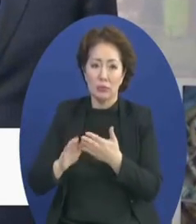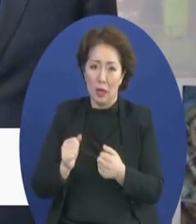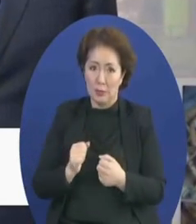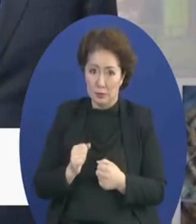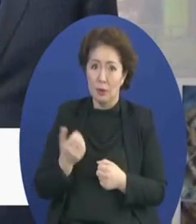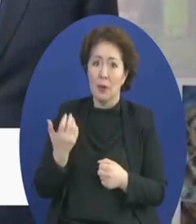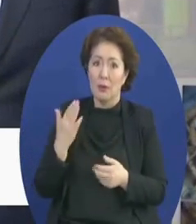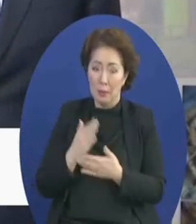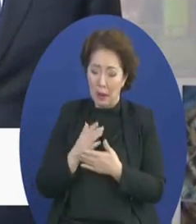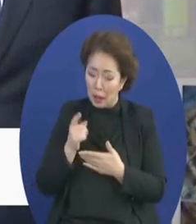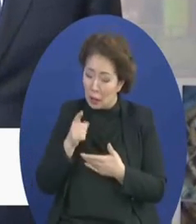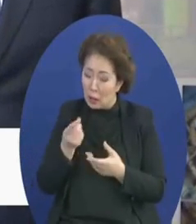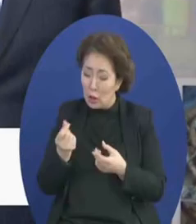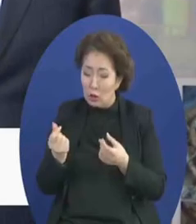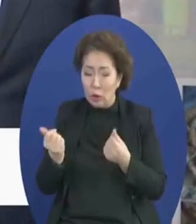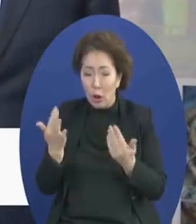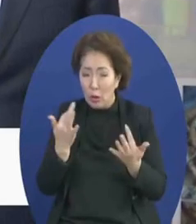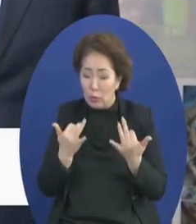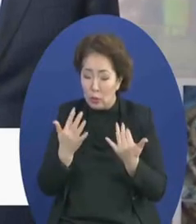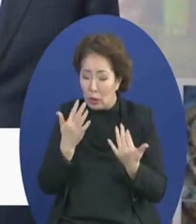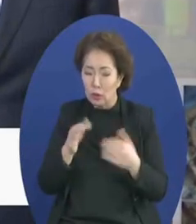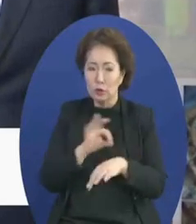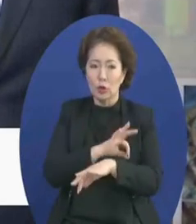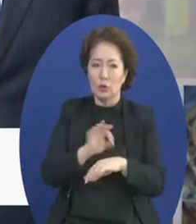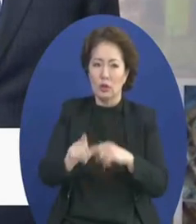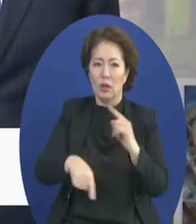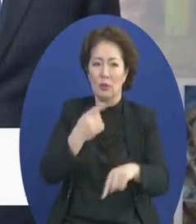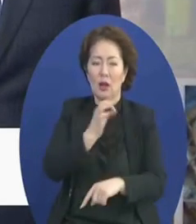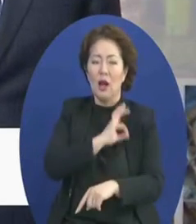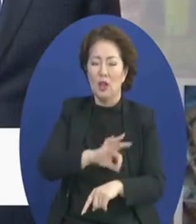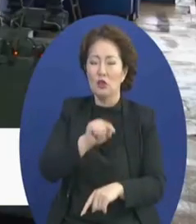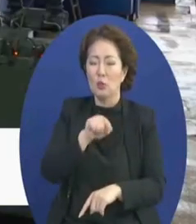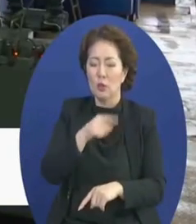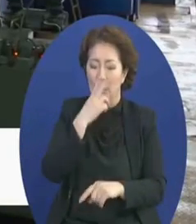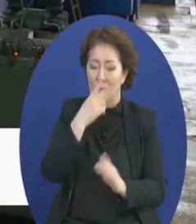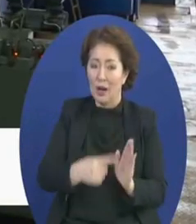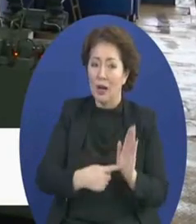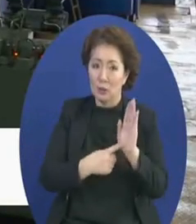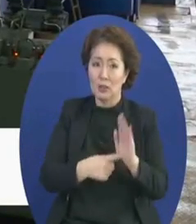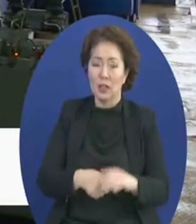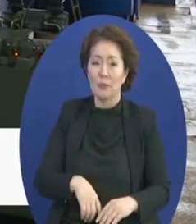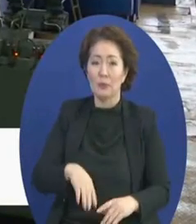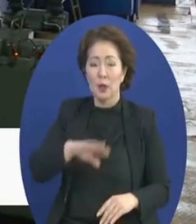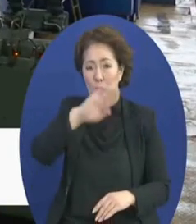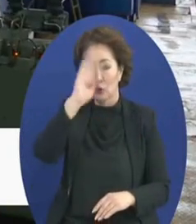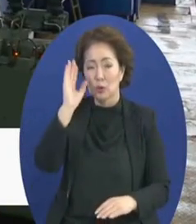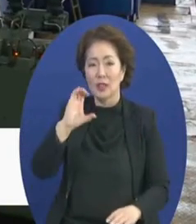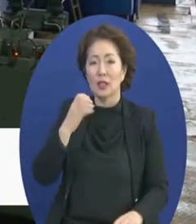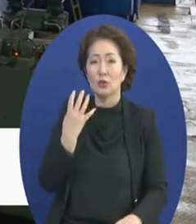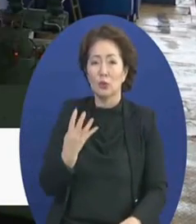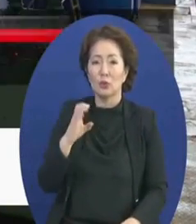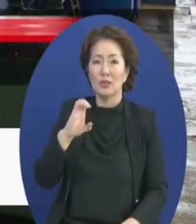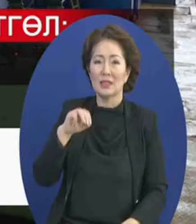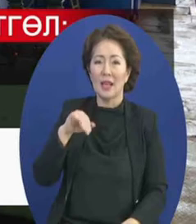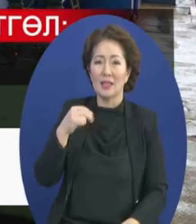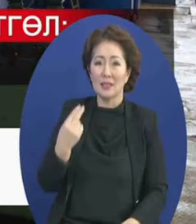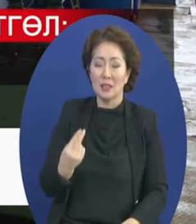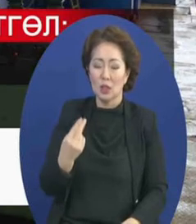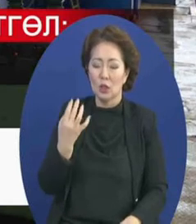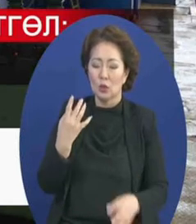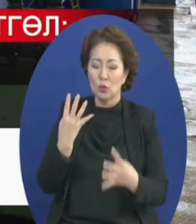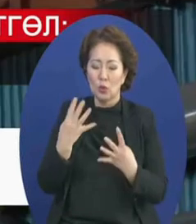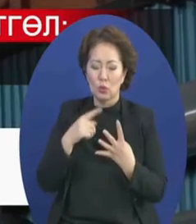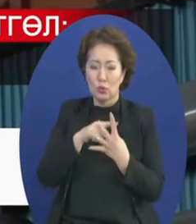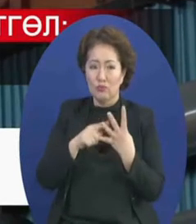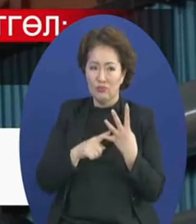тоонууд бол нь одоо энэ төслийн ач холбогдлыг шууд илэрхийлж байгаа. Дулааны 4-р цахилгаан станцын 4 турбин генераторын